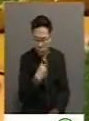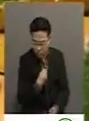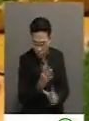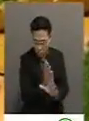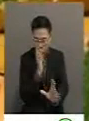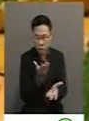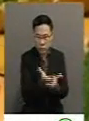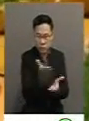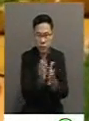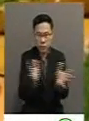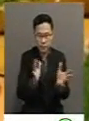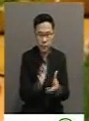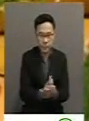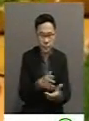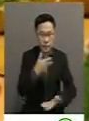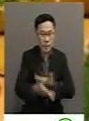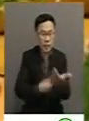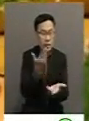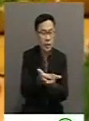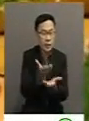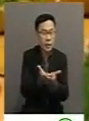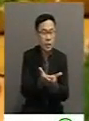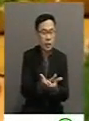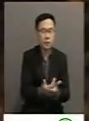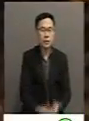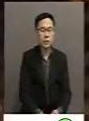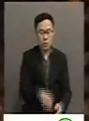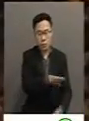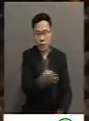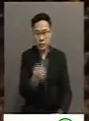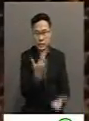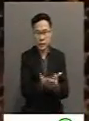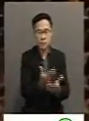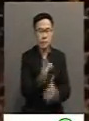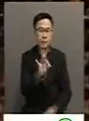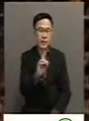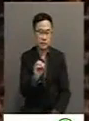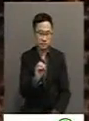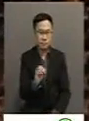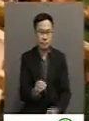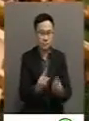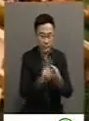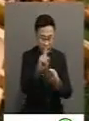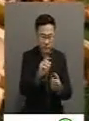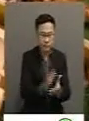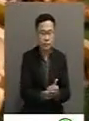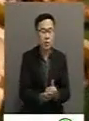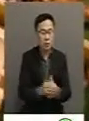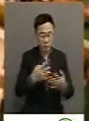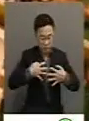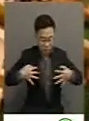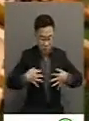ถวกันซื้อแบบยาวเหยียดนะคะขายกันในราคาไม้ละ80บาทส่วนแบบซี่โครงขายเหมือนกันขายในราคา